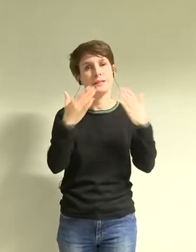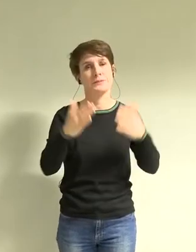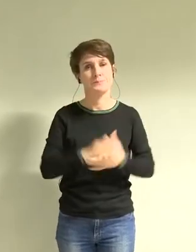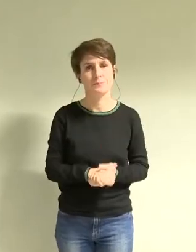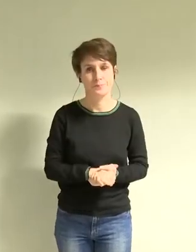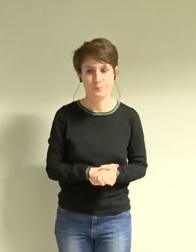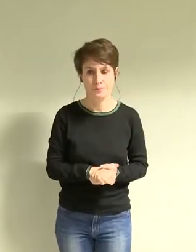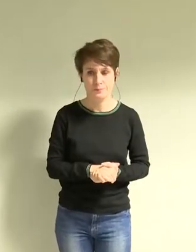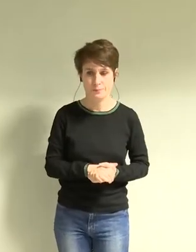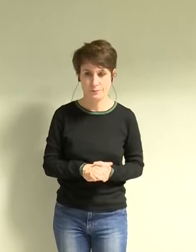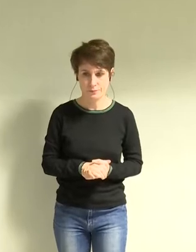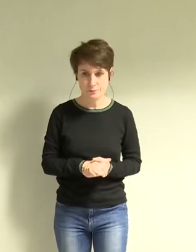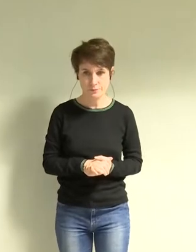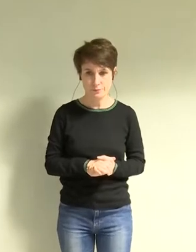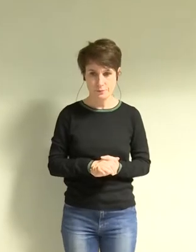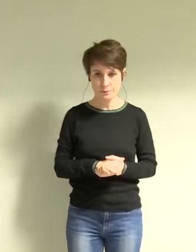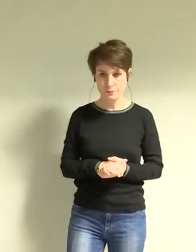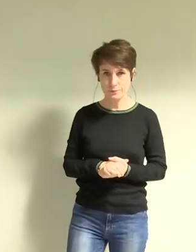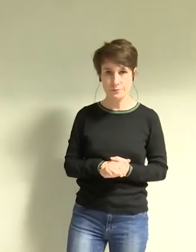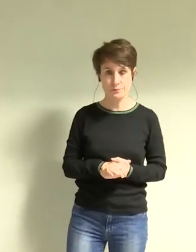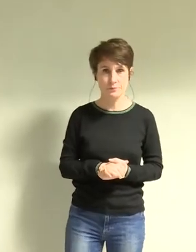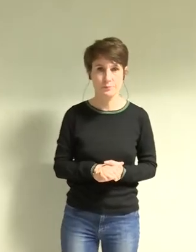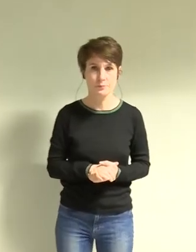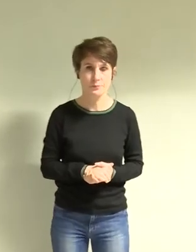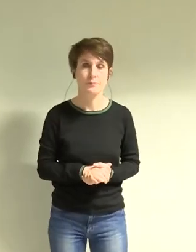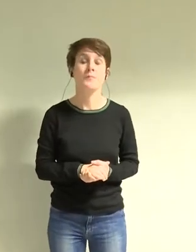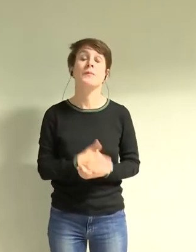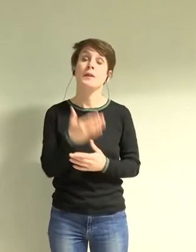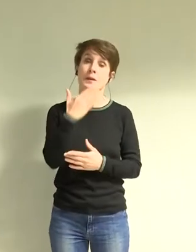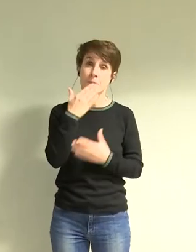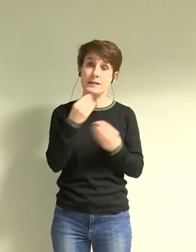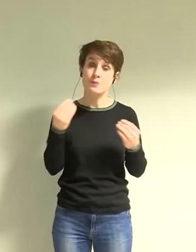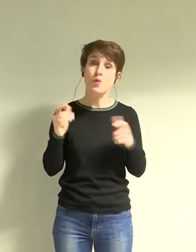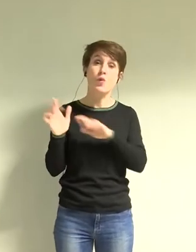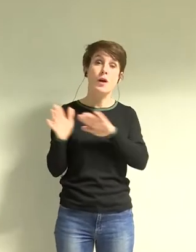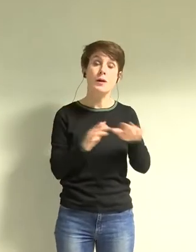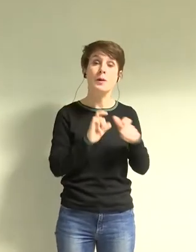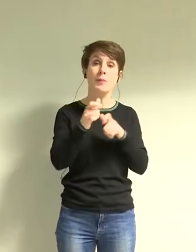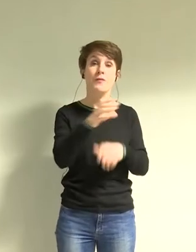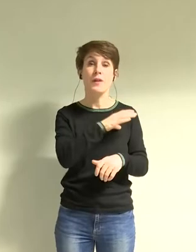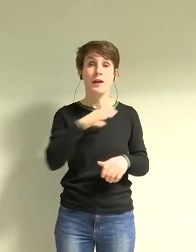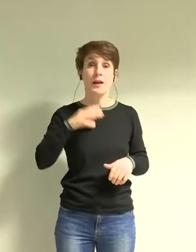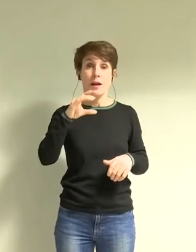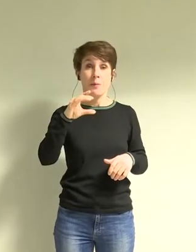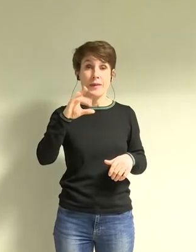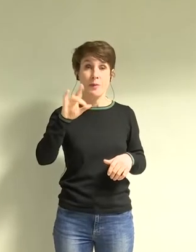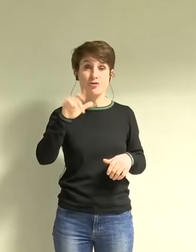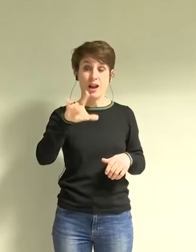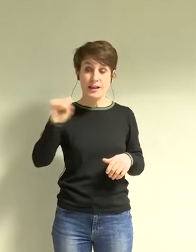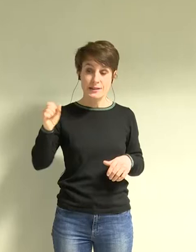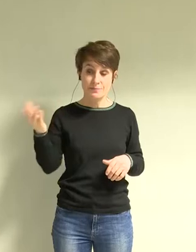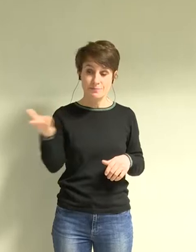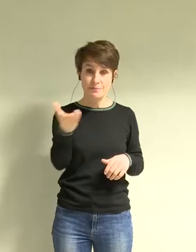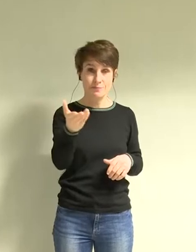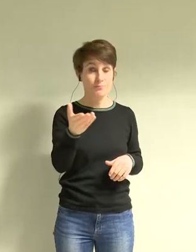merci beaucoup madame chalès oui merci monsieur le maire alors ce voeu était à la